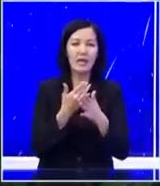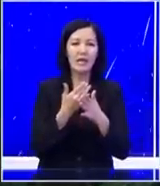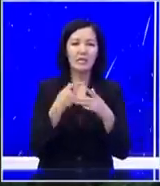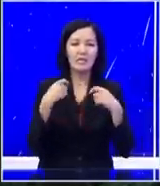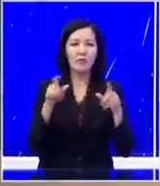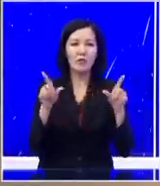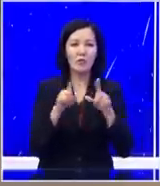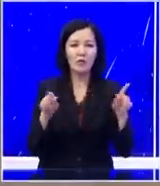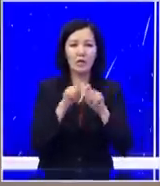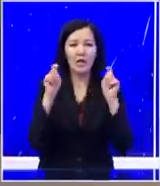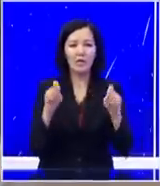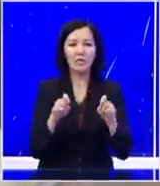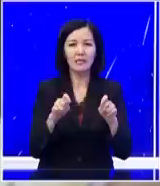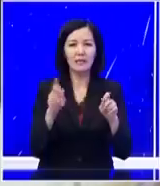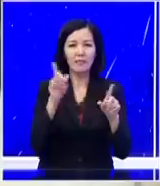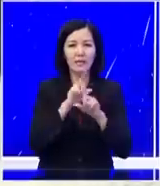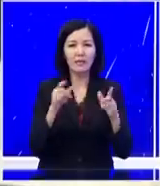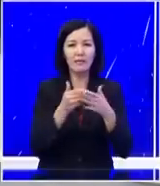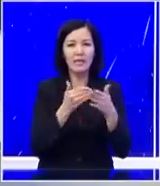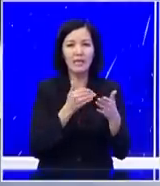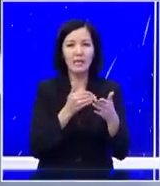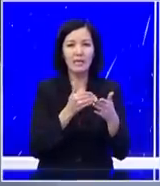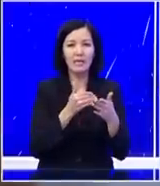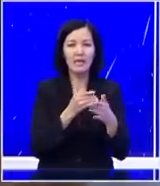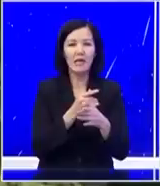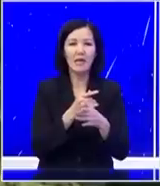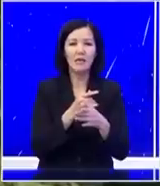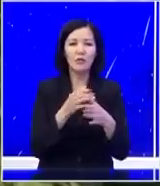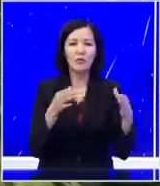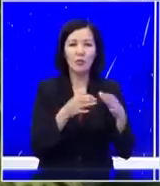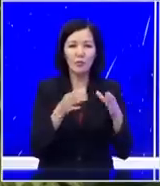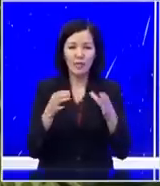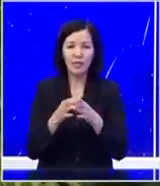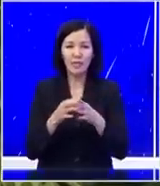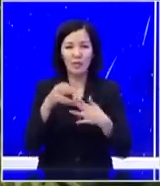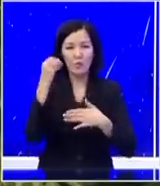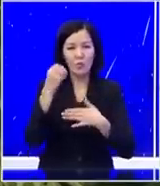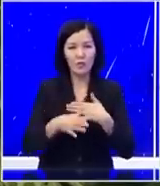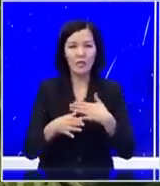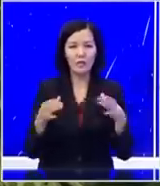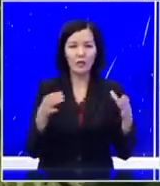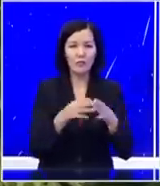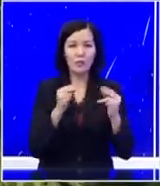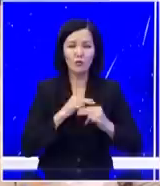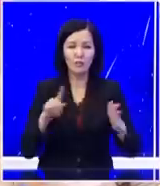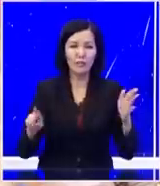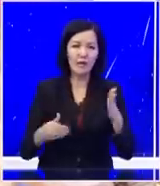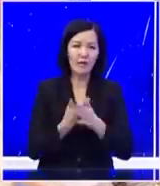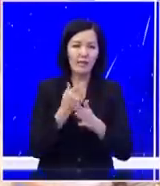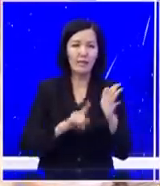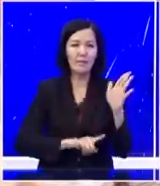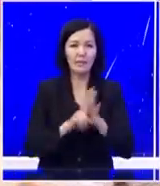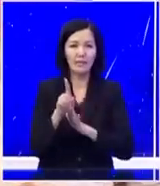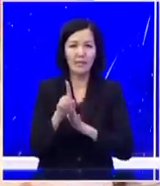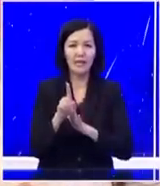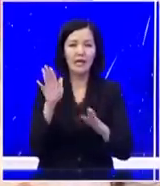Сондай-ақ мектепке дейінгі, яғни жасына қарай кезекші топтар, білім беру орталықтары мен үйірмелер жұмысын қайта бастайды.